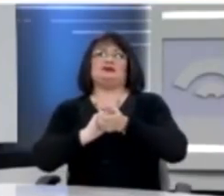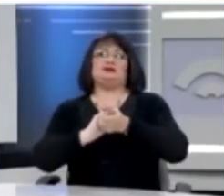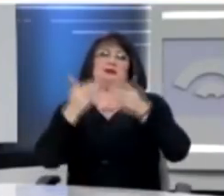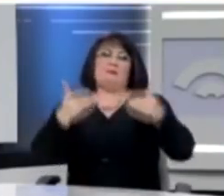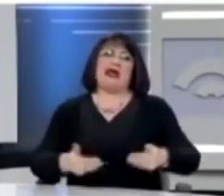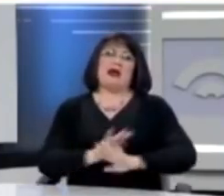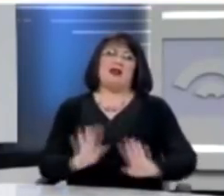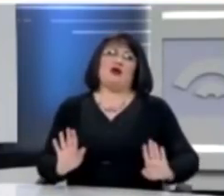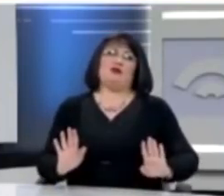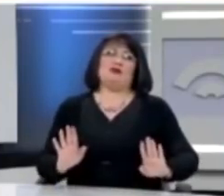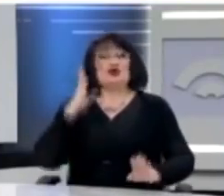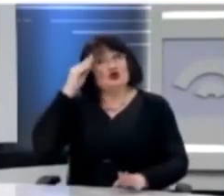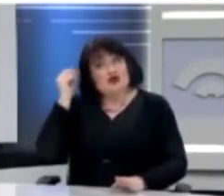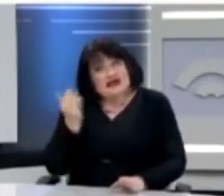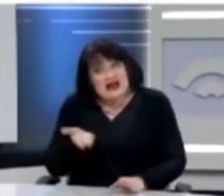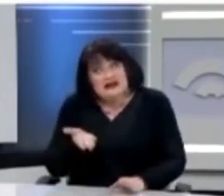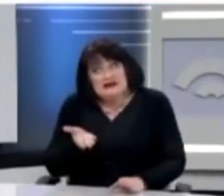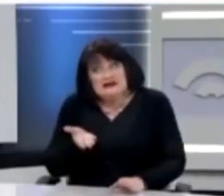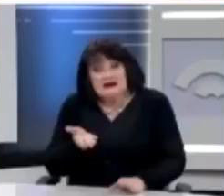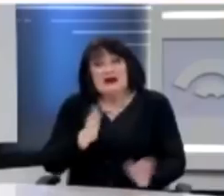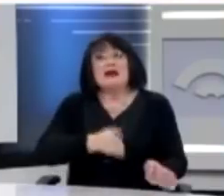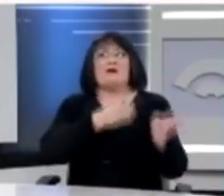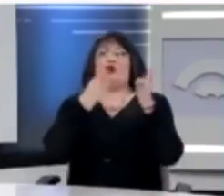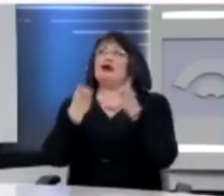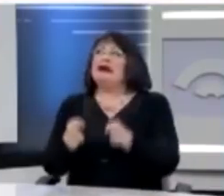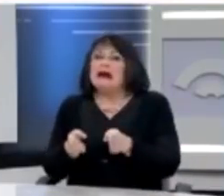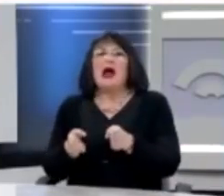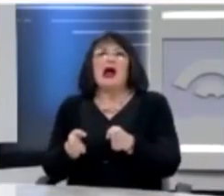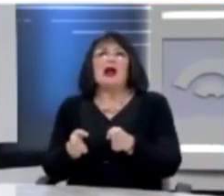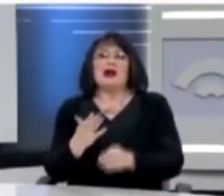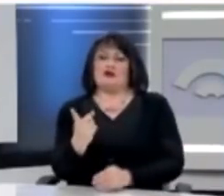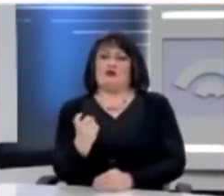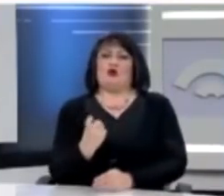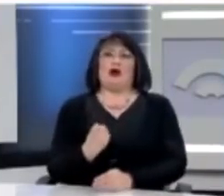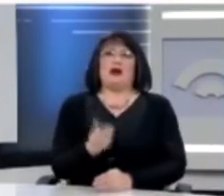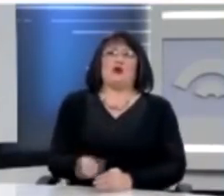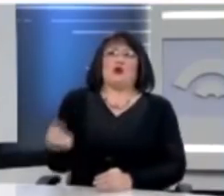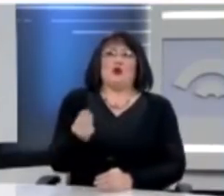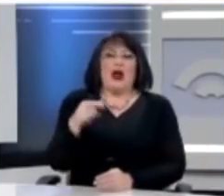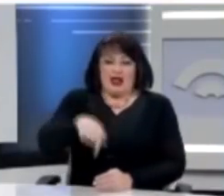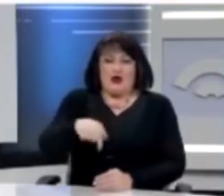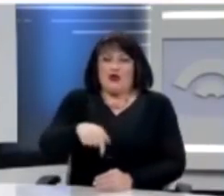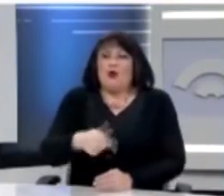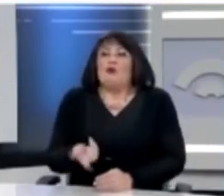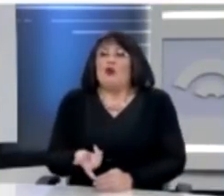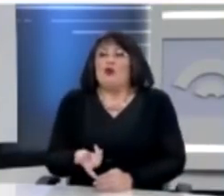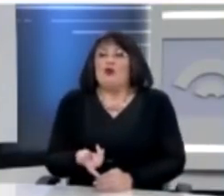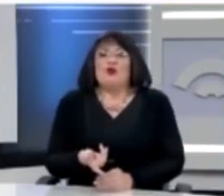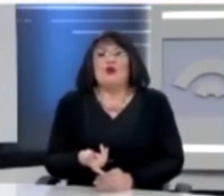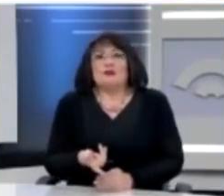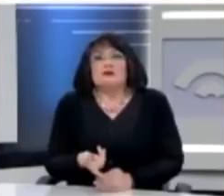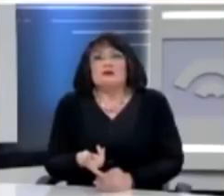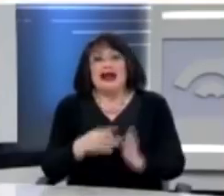Το ξεχάσατε? Και την ίδια στιγμή το πιο προκλητικό βρίσκεται εδώ, καθώς με